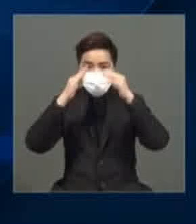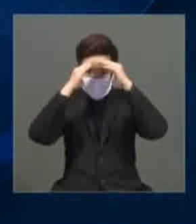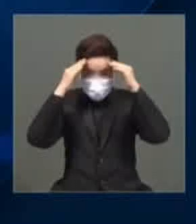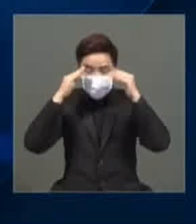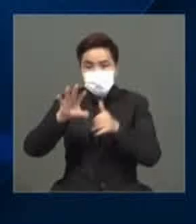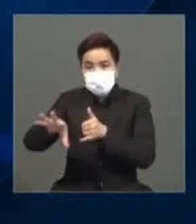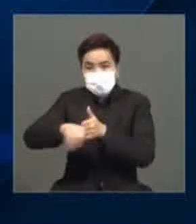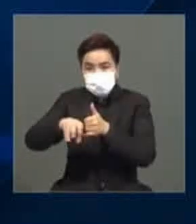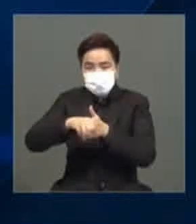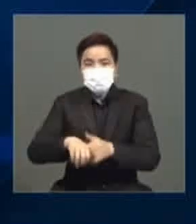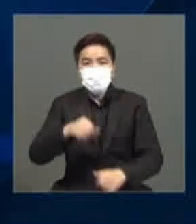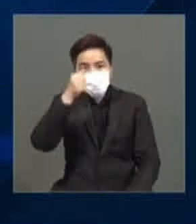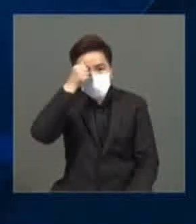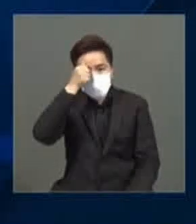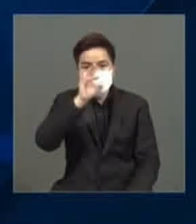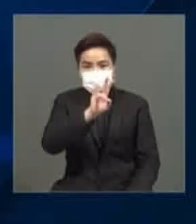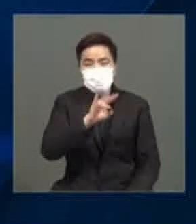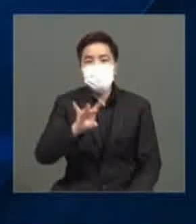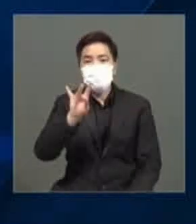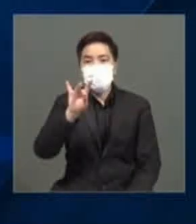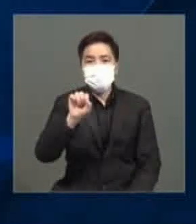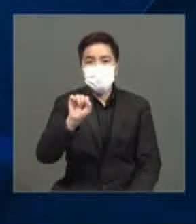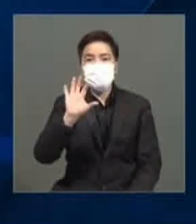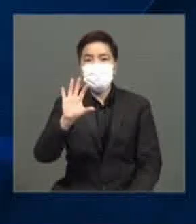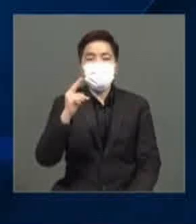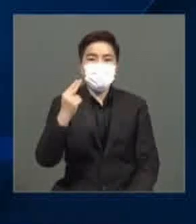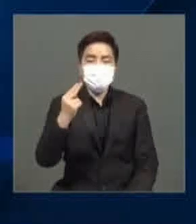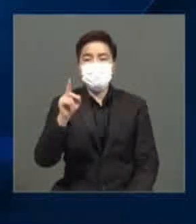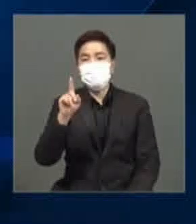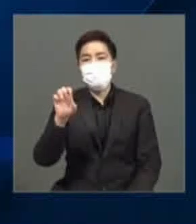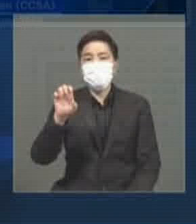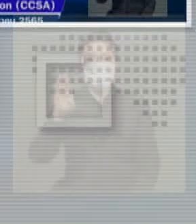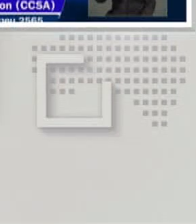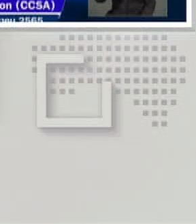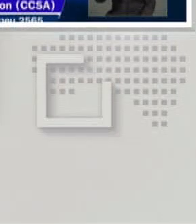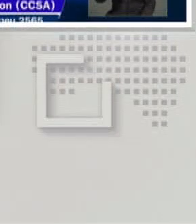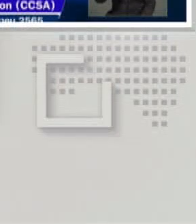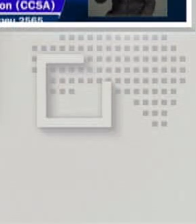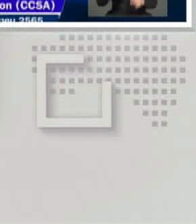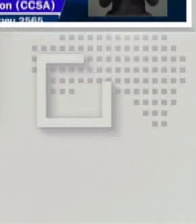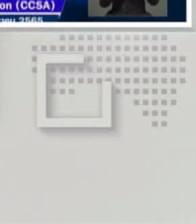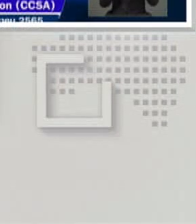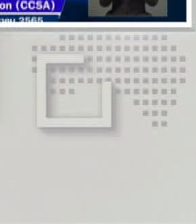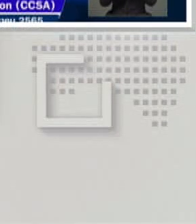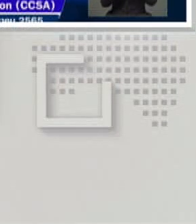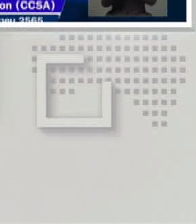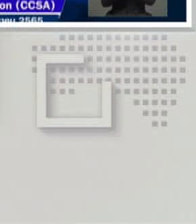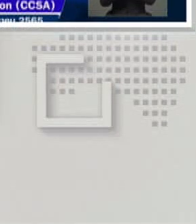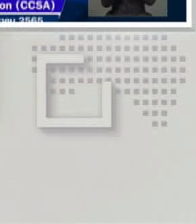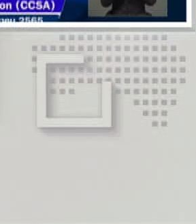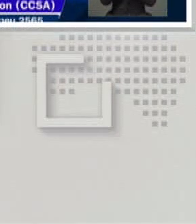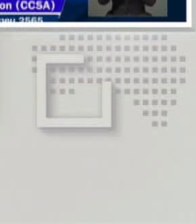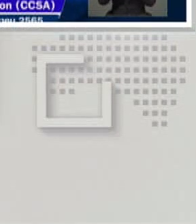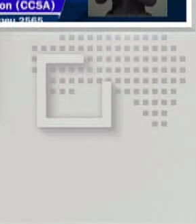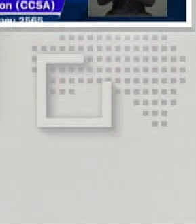วมาช้าไอ้ก็เอาเข้าตาย เนี่ยสบคบอกว่าลุ้น18มีนาคมจะเคาะมาตร